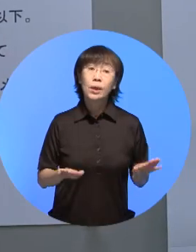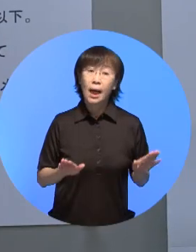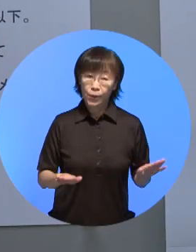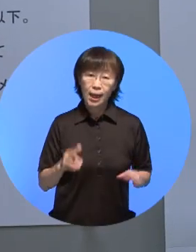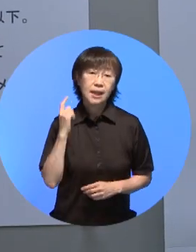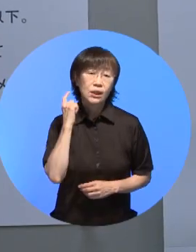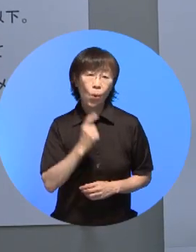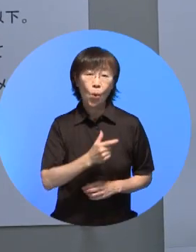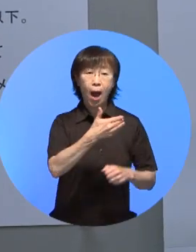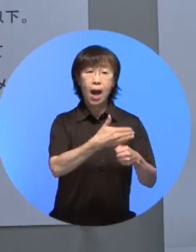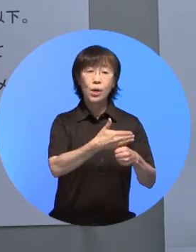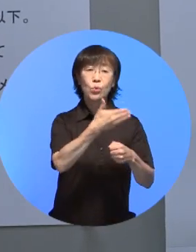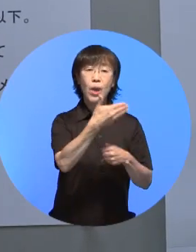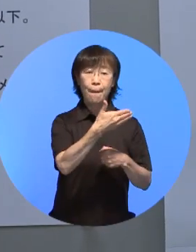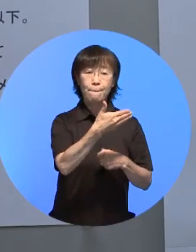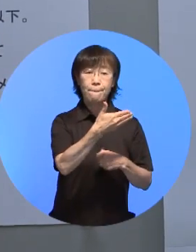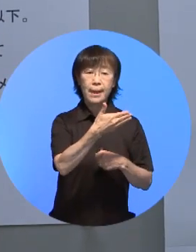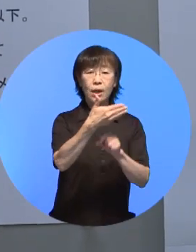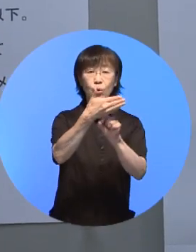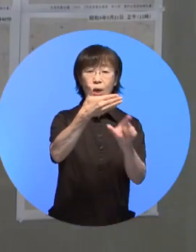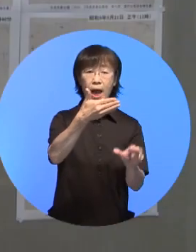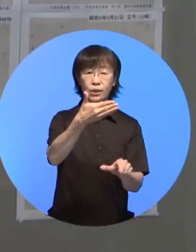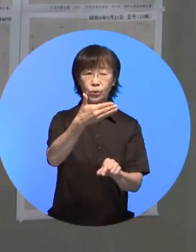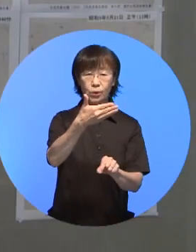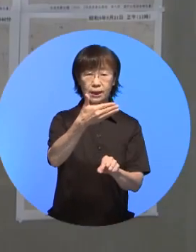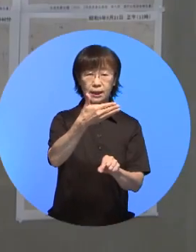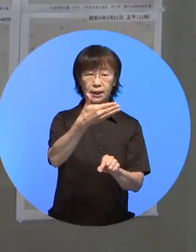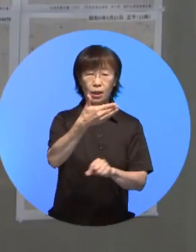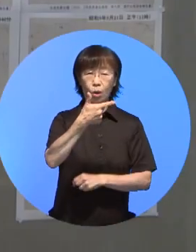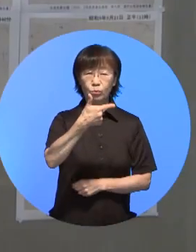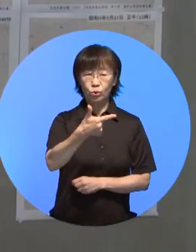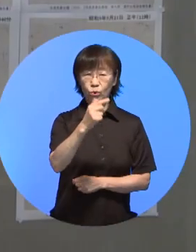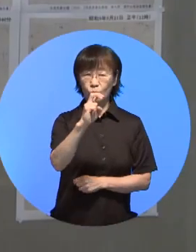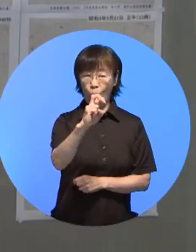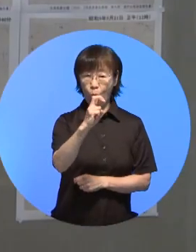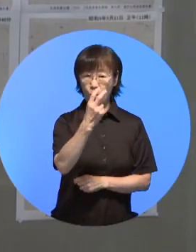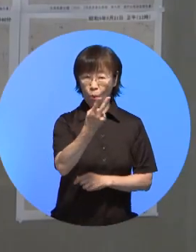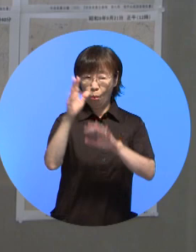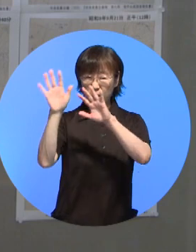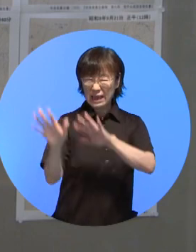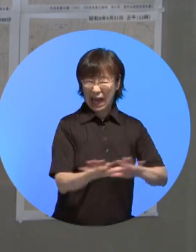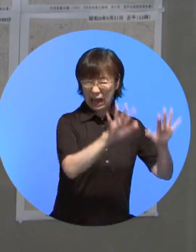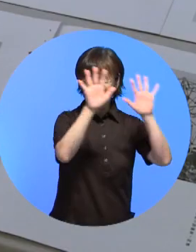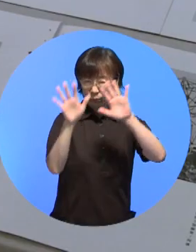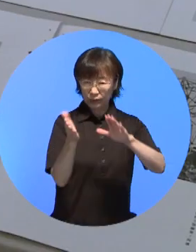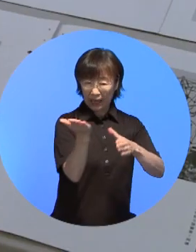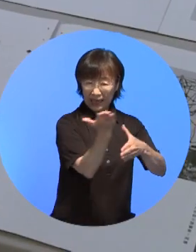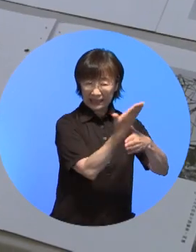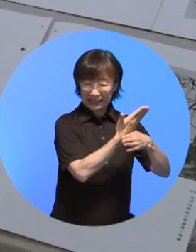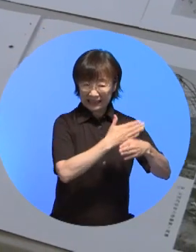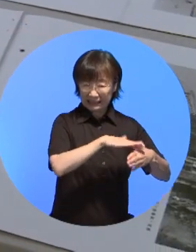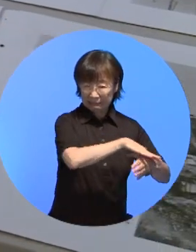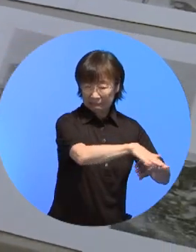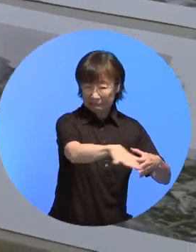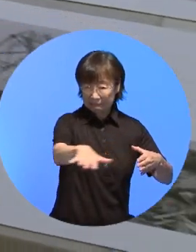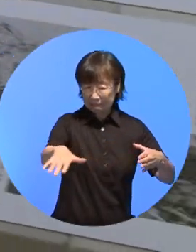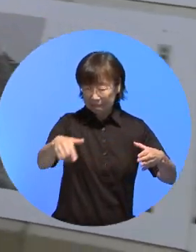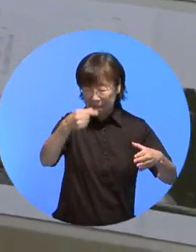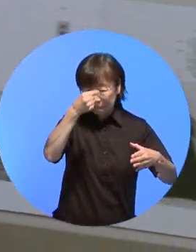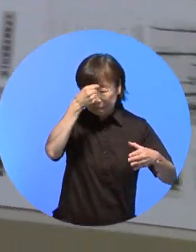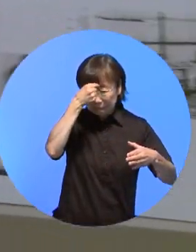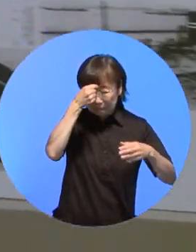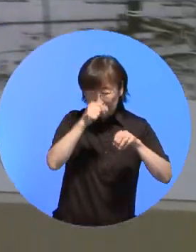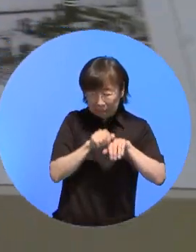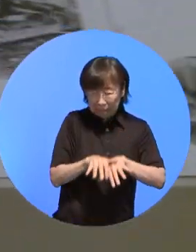た今回は昭和年を襲った室台風が京阪地域にもたらした